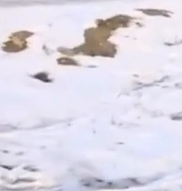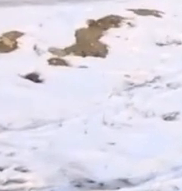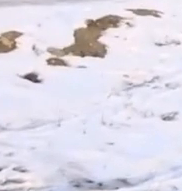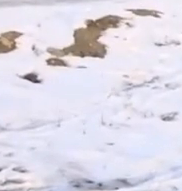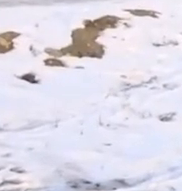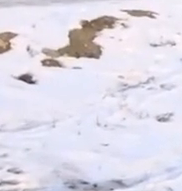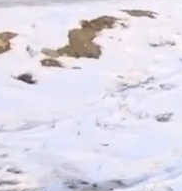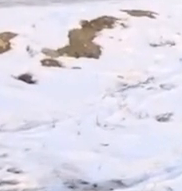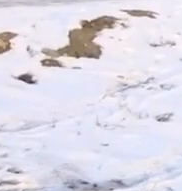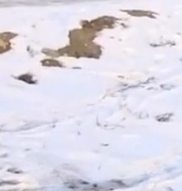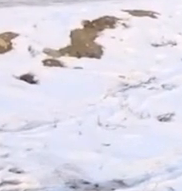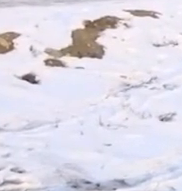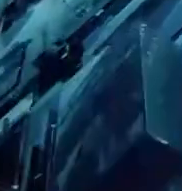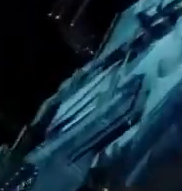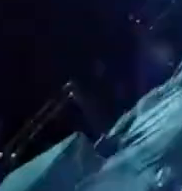ЖТСУ, Панфиловский район.